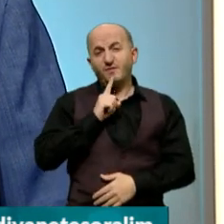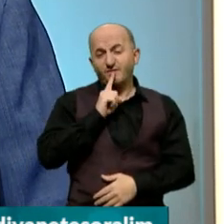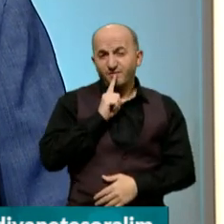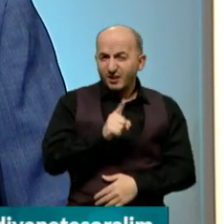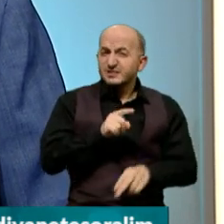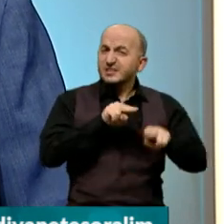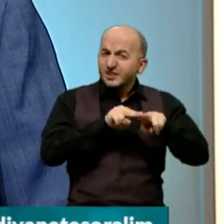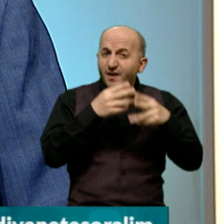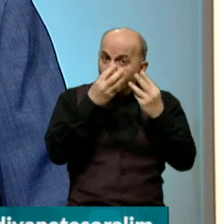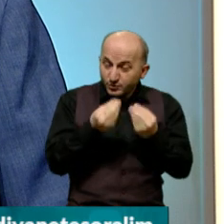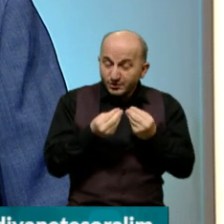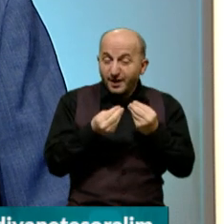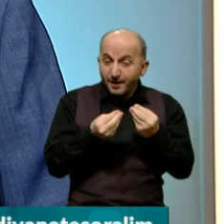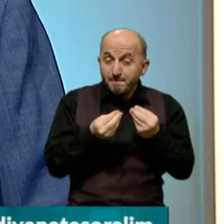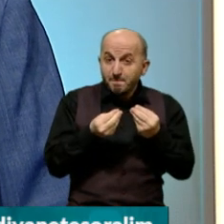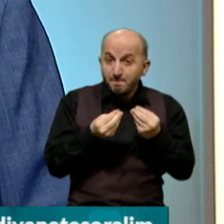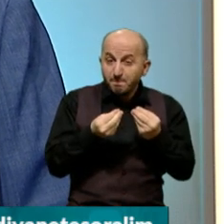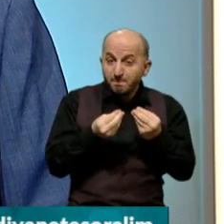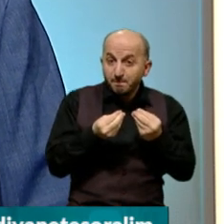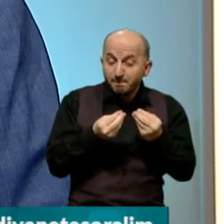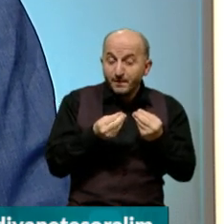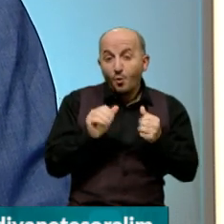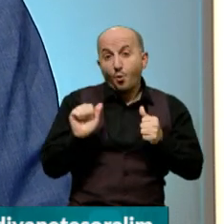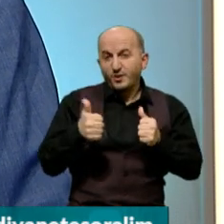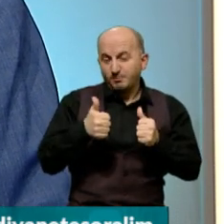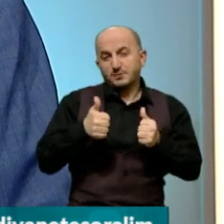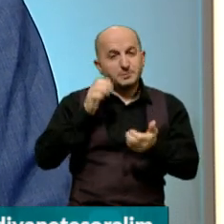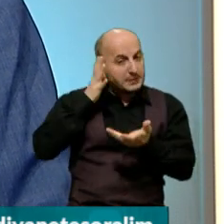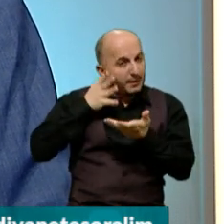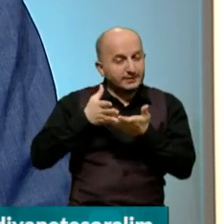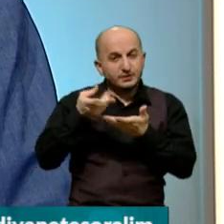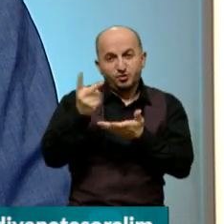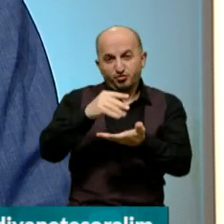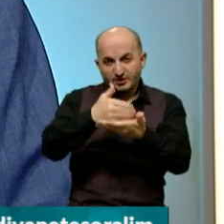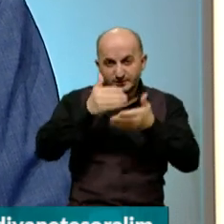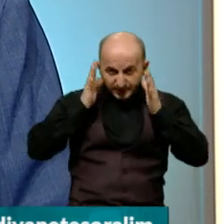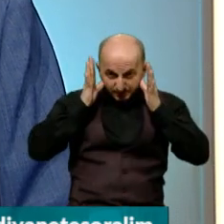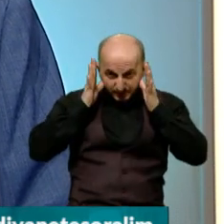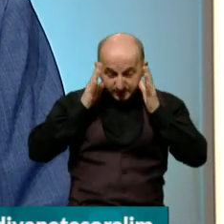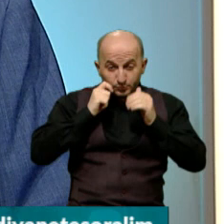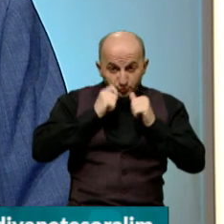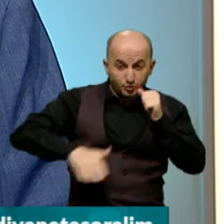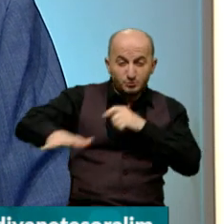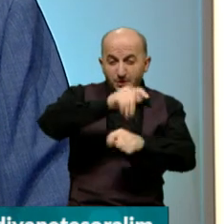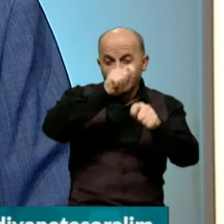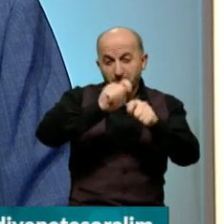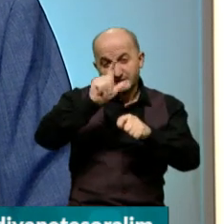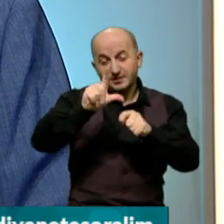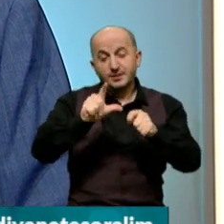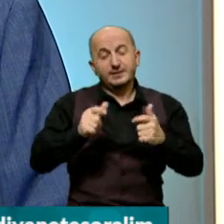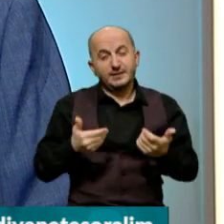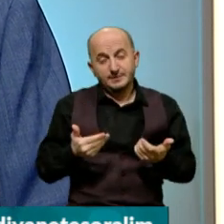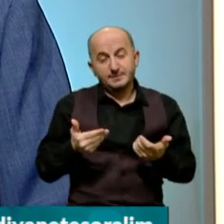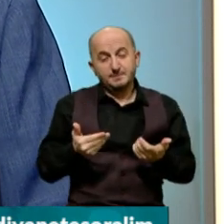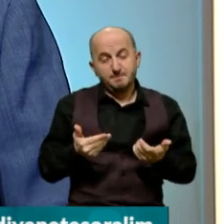olsa da sonuç itibariyle önemli bir ibadettir. Cenaze namazı da Müslümanların yapması gereken bir